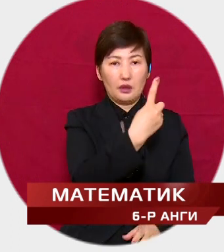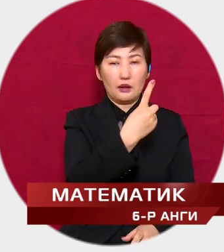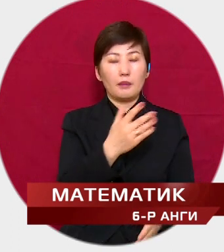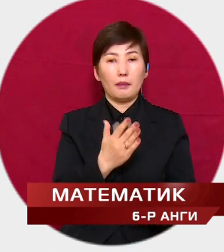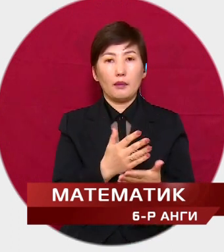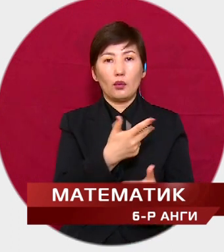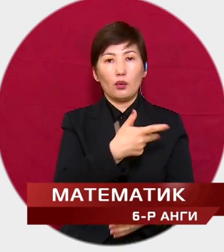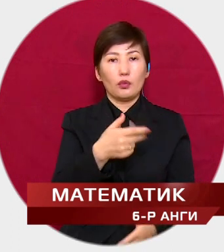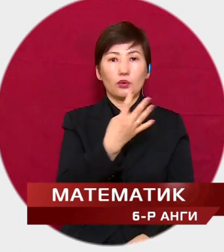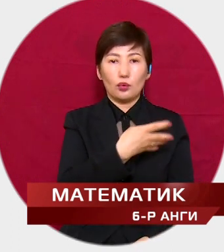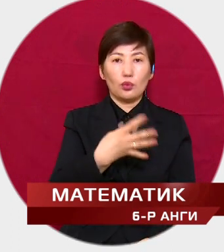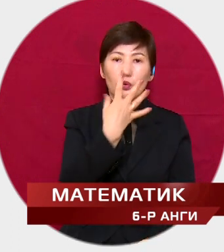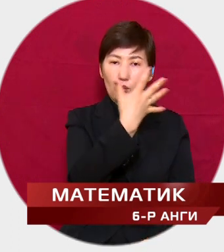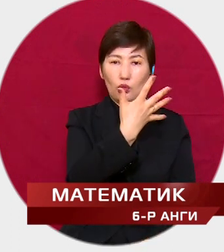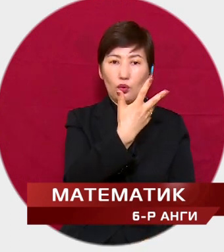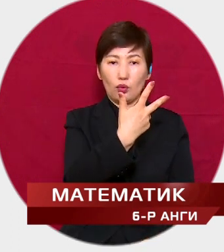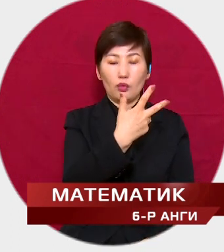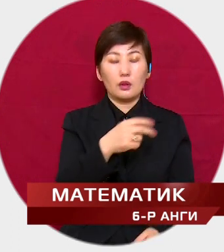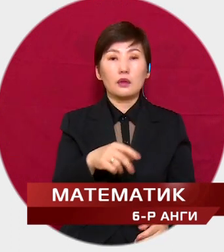болохоор нэг бүтэн дүрстээр